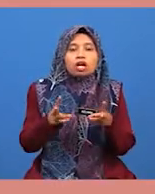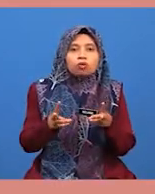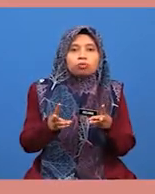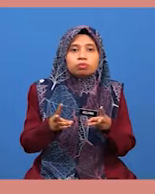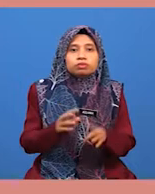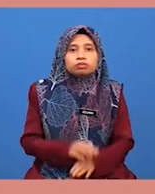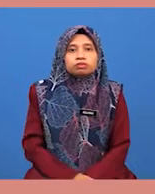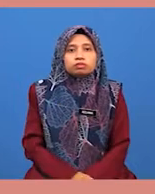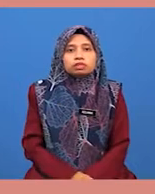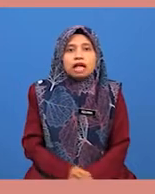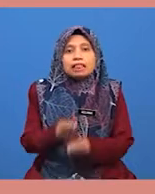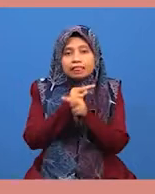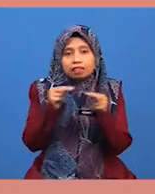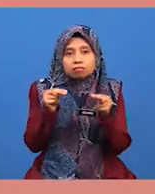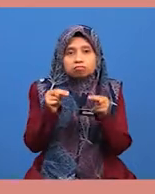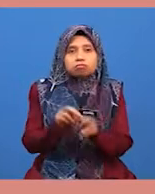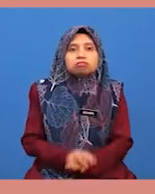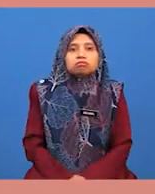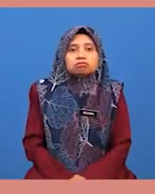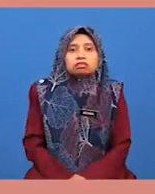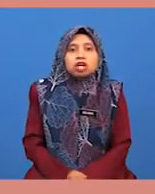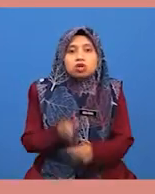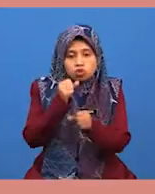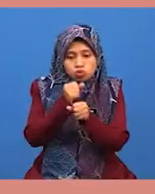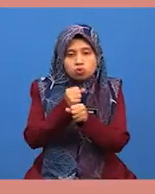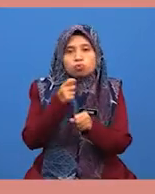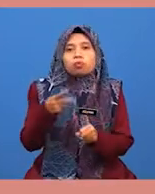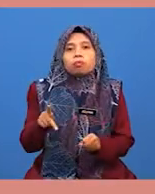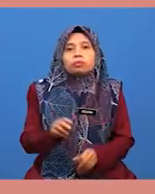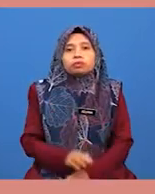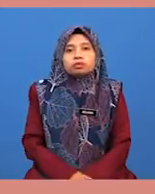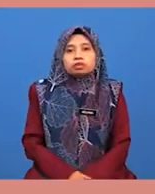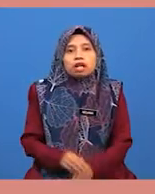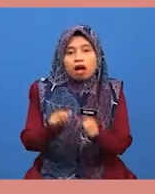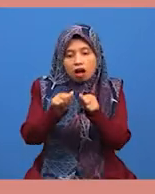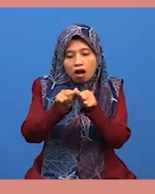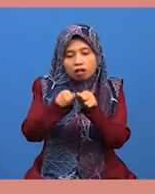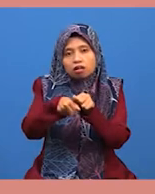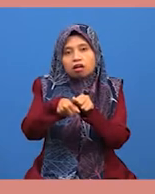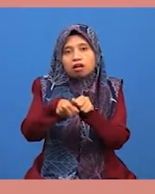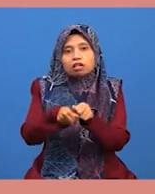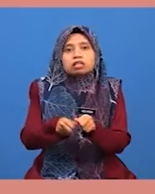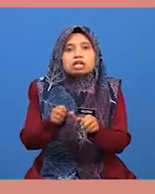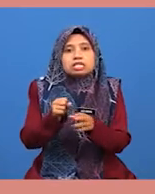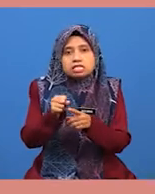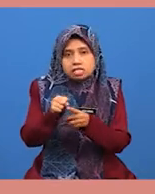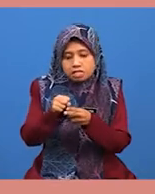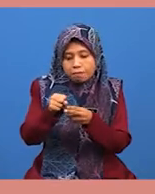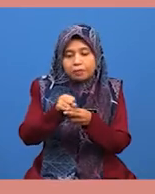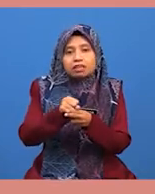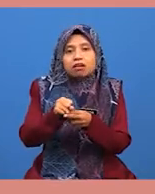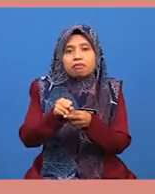Walaupun, namun, sungguh pun, agar,